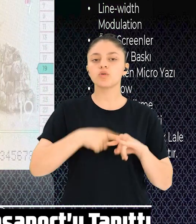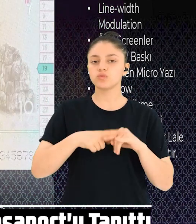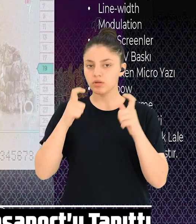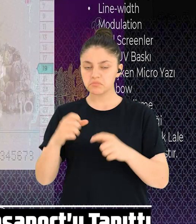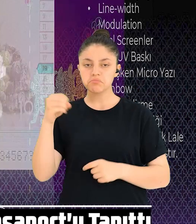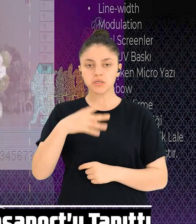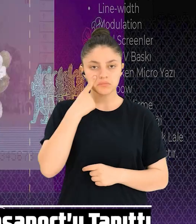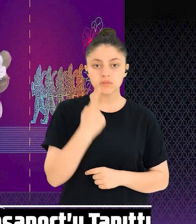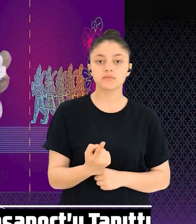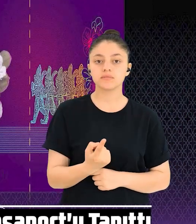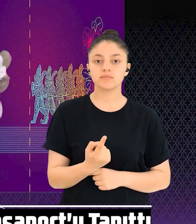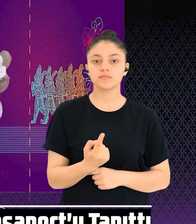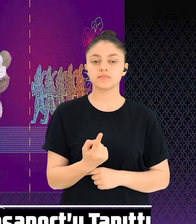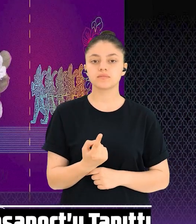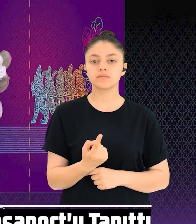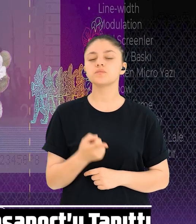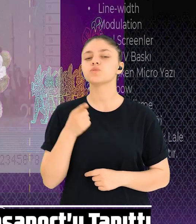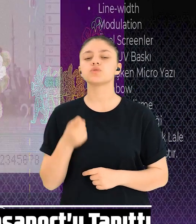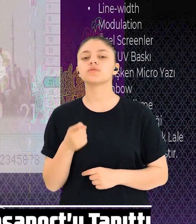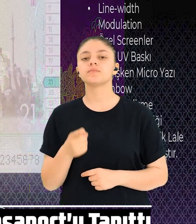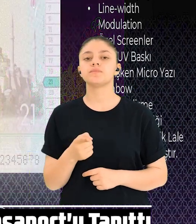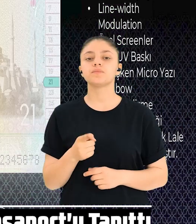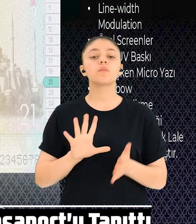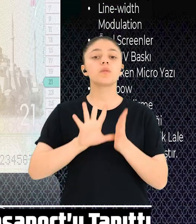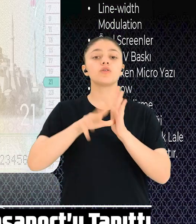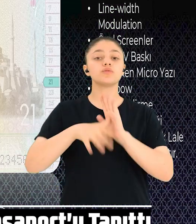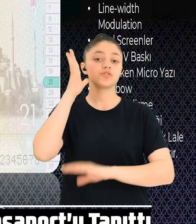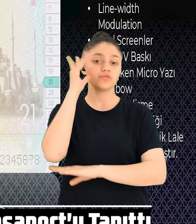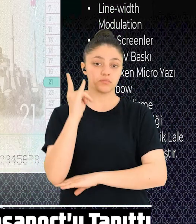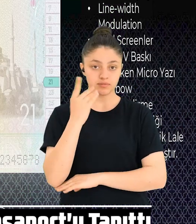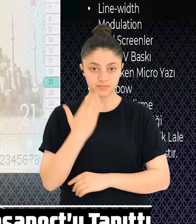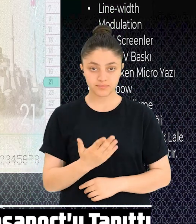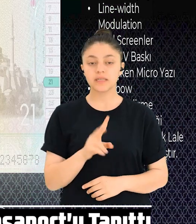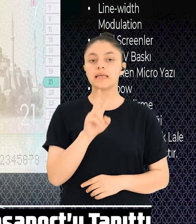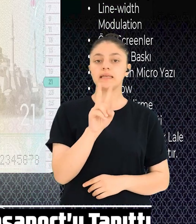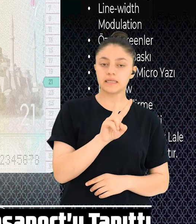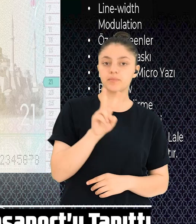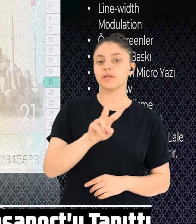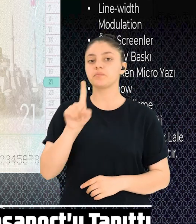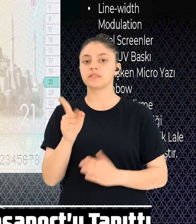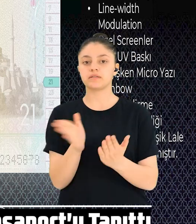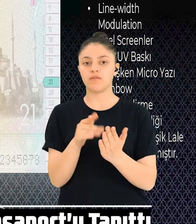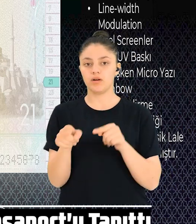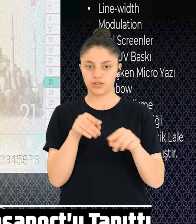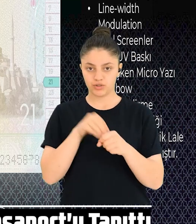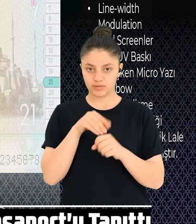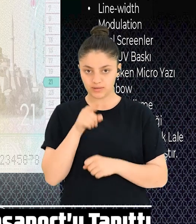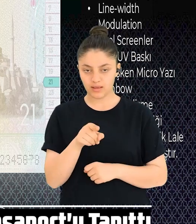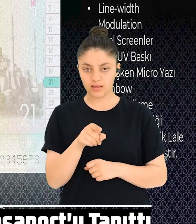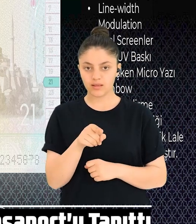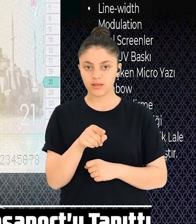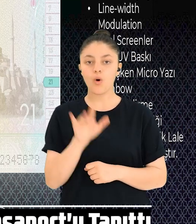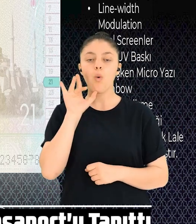ışıklı haline gelelim. Bu da Ayasofya Camisi, tam 20 ve 21. sayfalarda pasaportumuzun